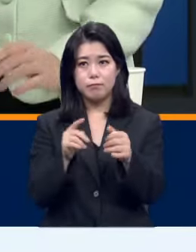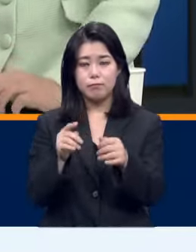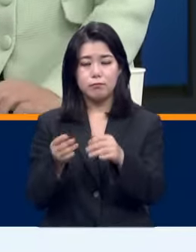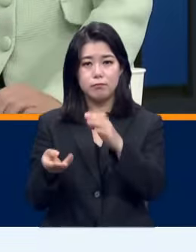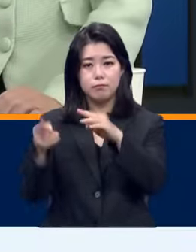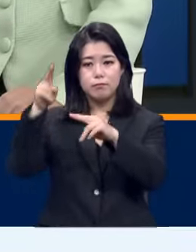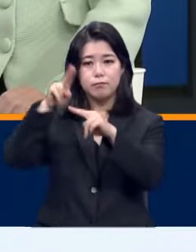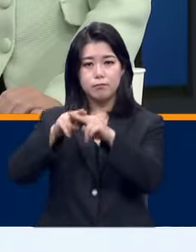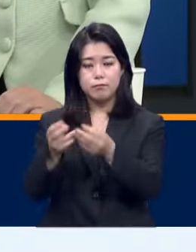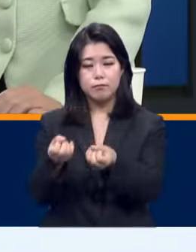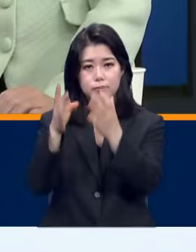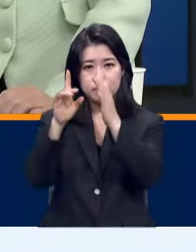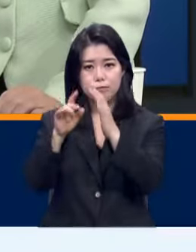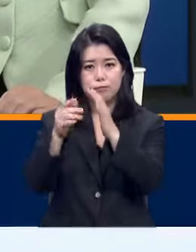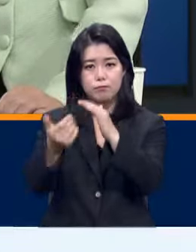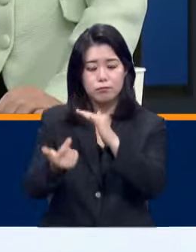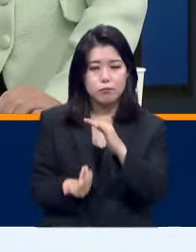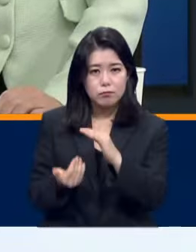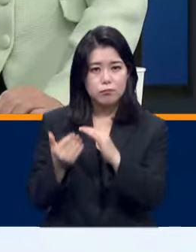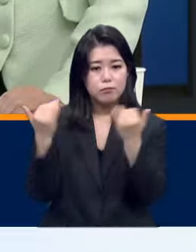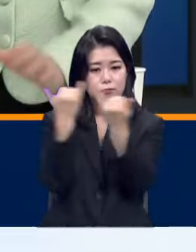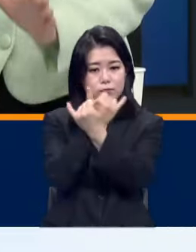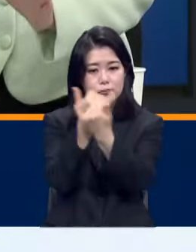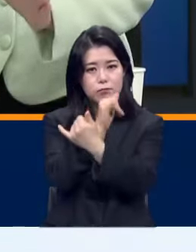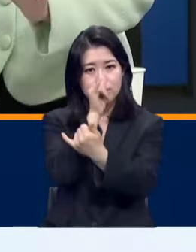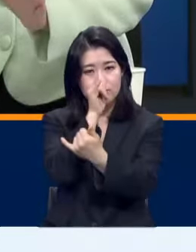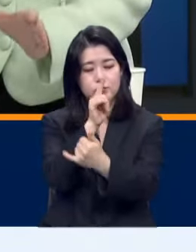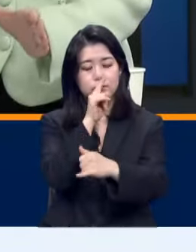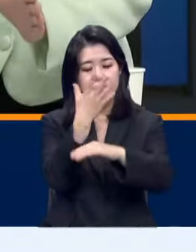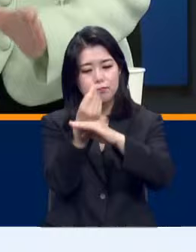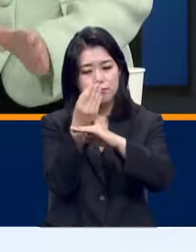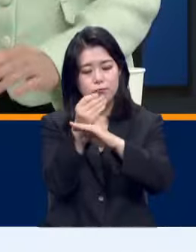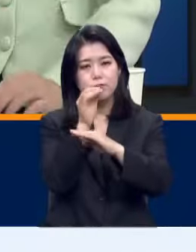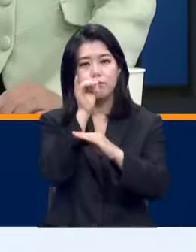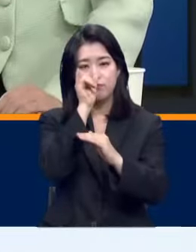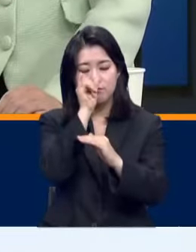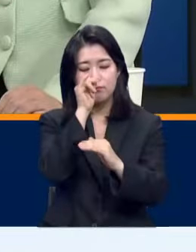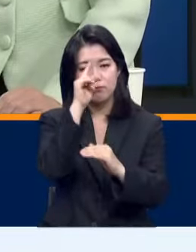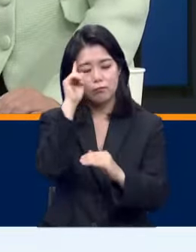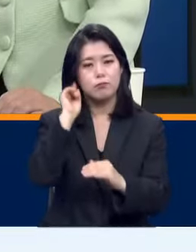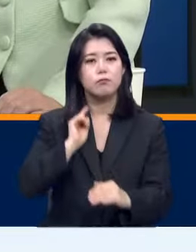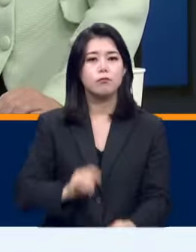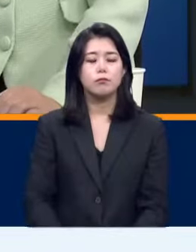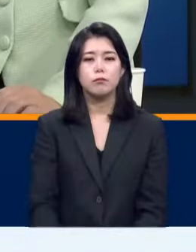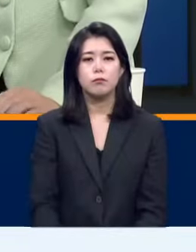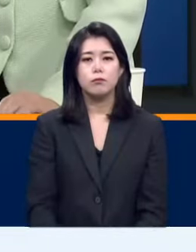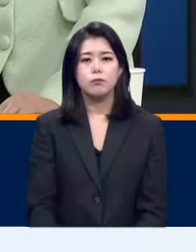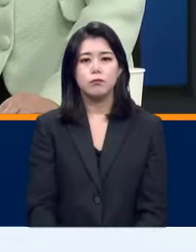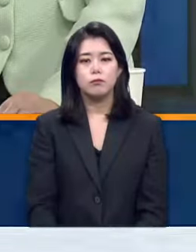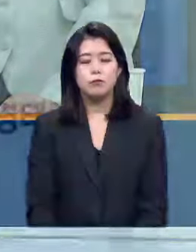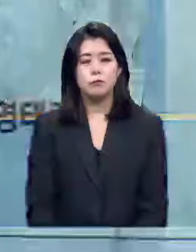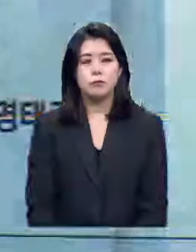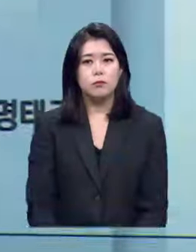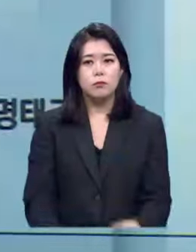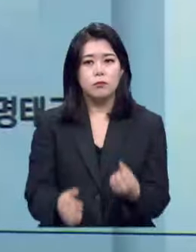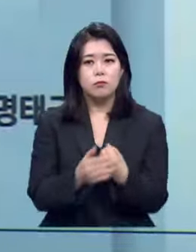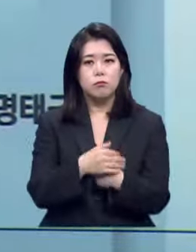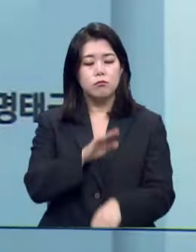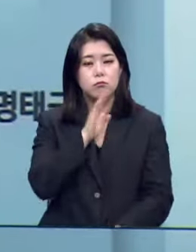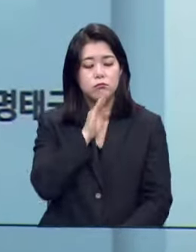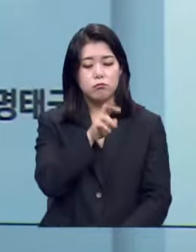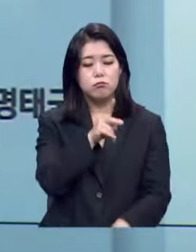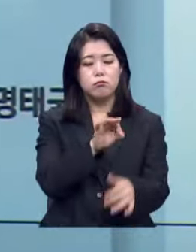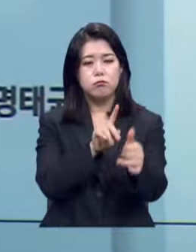하루 전날에 대통령과 직접 통화를 하고 육성으로 그 메시지 그 녹취록 자체가 지금 국민들께 다 공개된 상황이기 때문에 과연